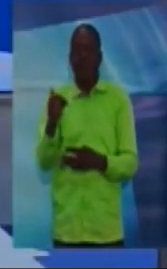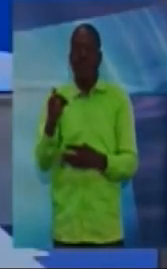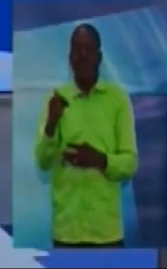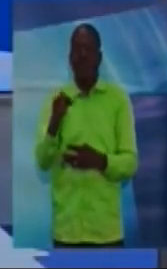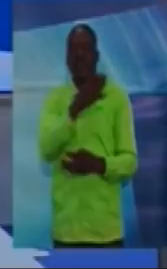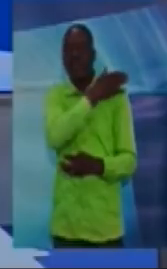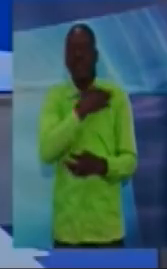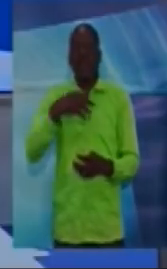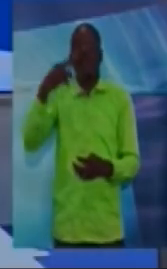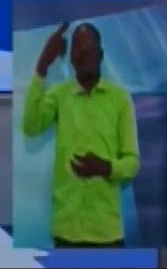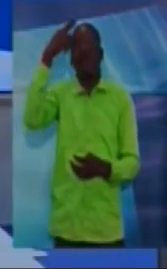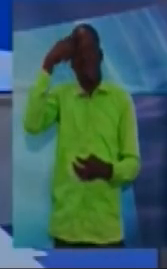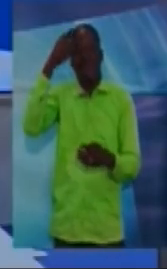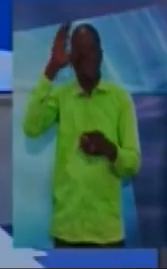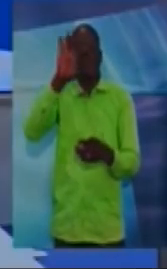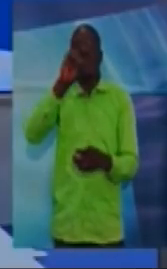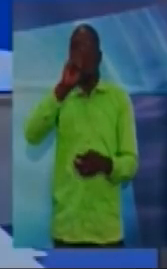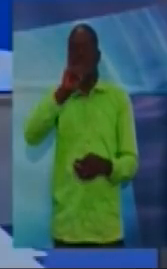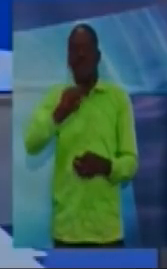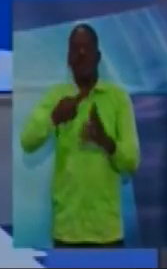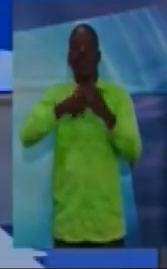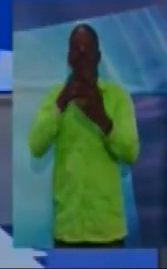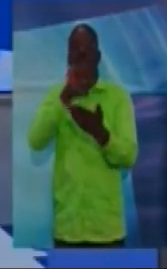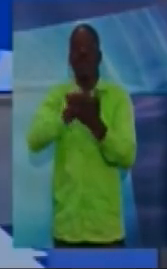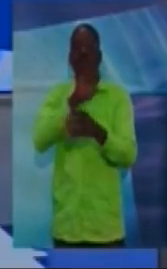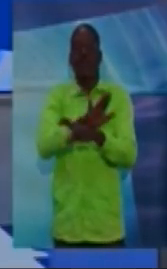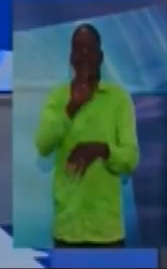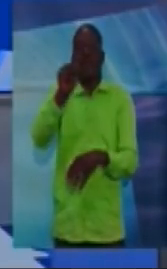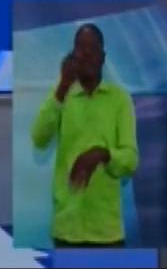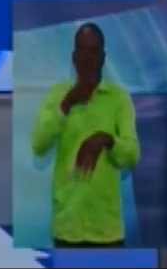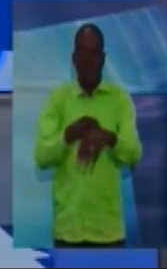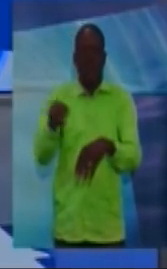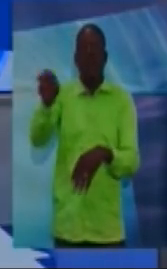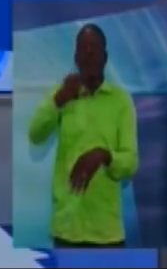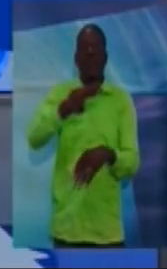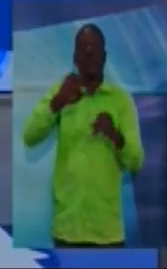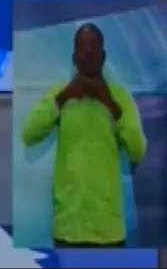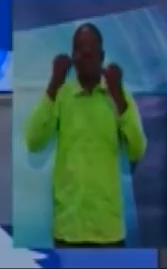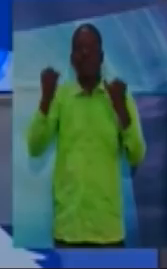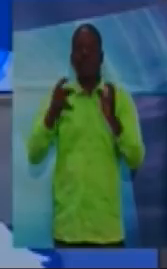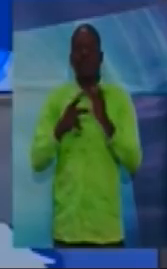Et à raison de la Coupe d'Afrique des Nations qui débute ce soir à 20h, votre journal vous sera